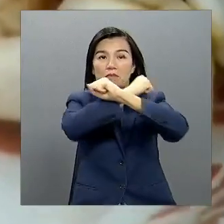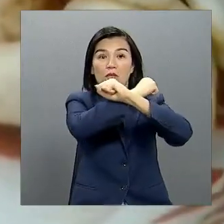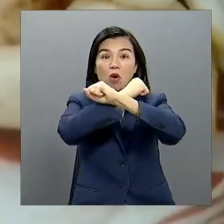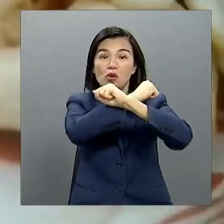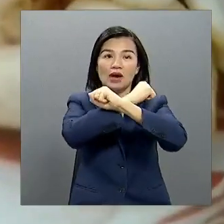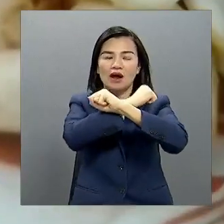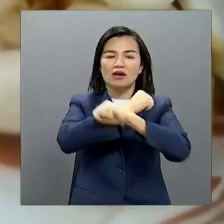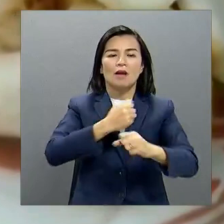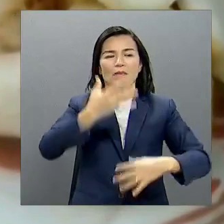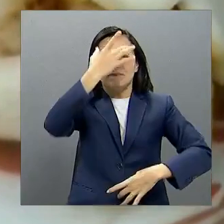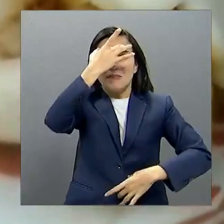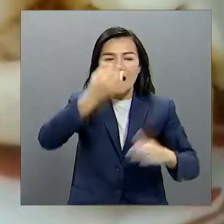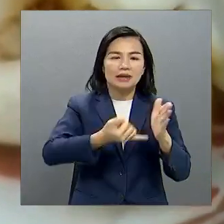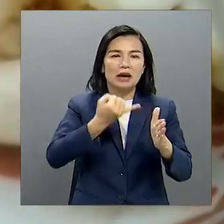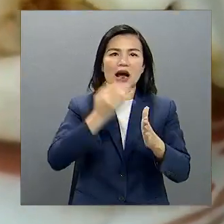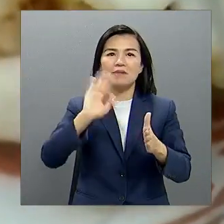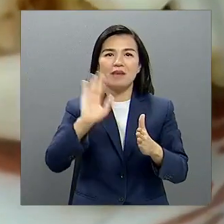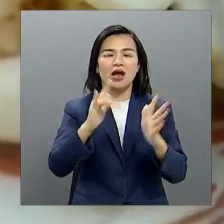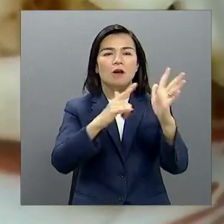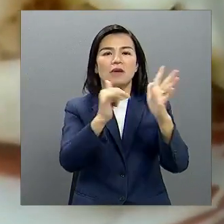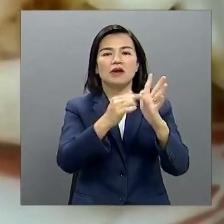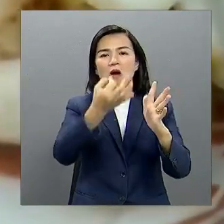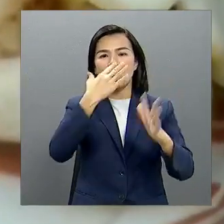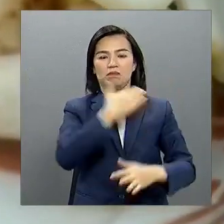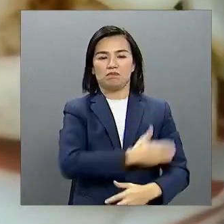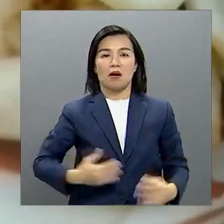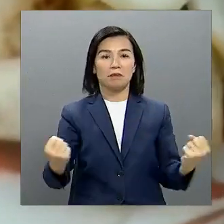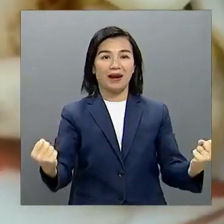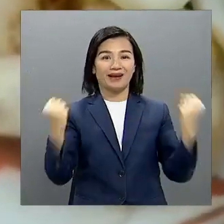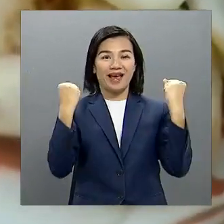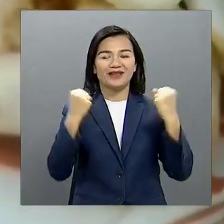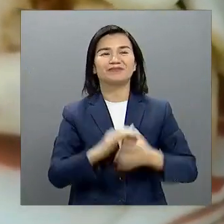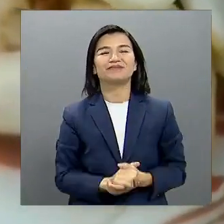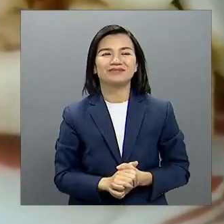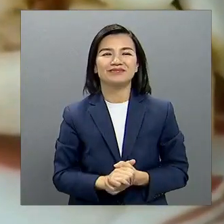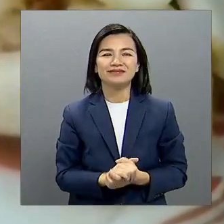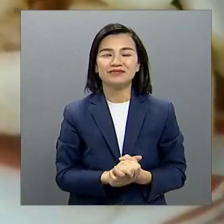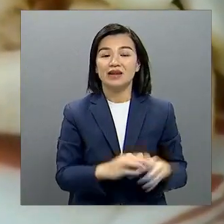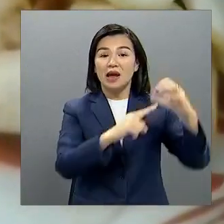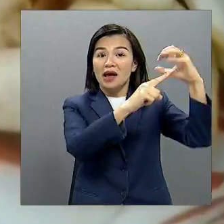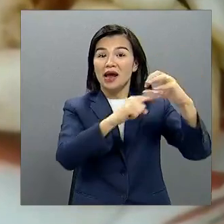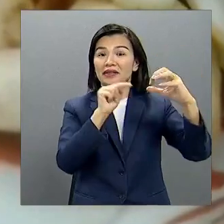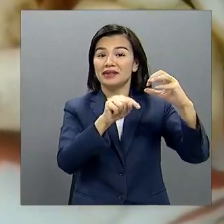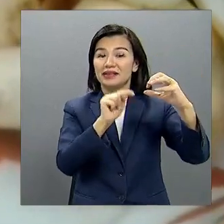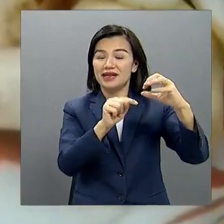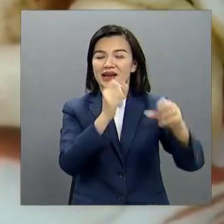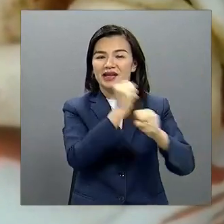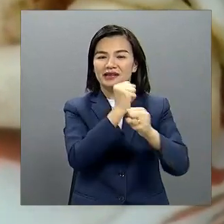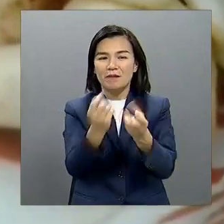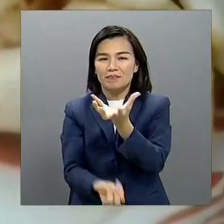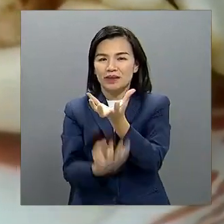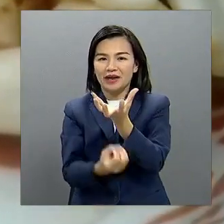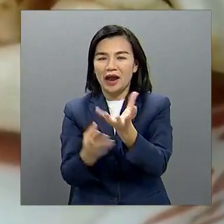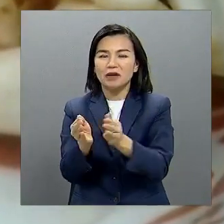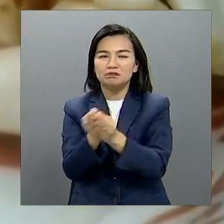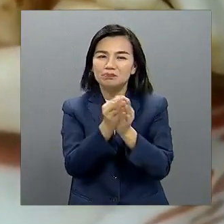ายและถือเป็นยาอายุวัฒนะอีกอย่างหนึ่งด้วยนะครับ เอาล่ะเห็ดระโงกนะนอกจากจะนำไปทำเป็นแกงเห็ดระโงกแล้วยัง